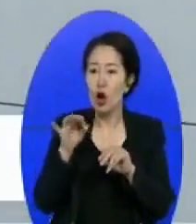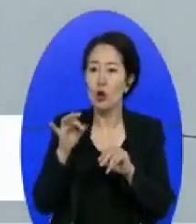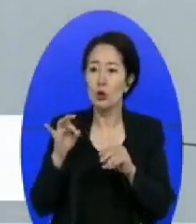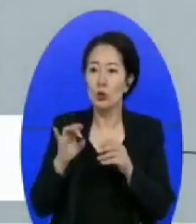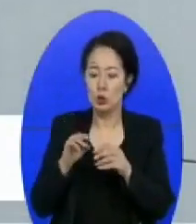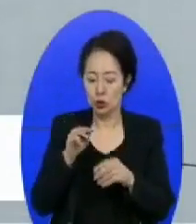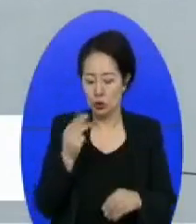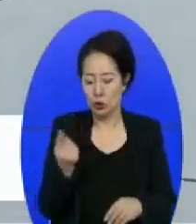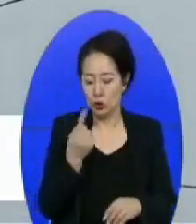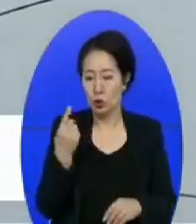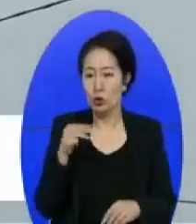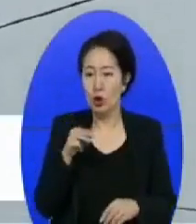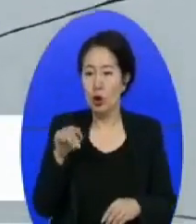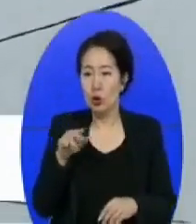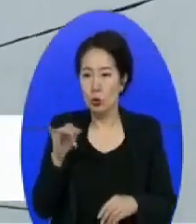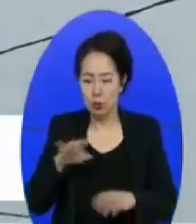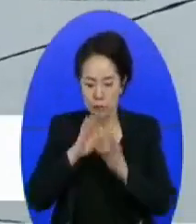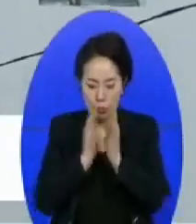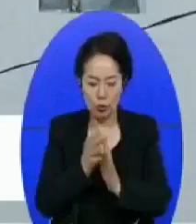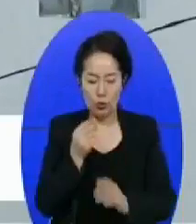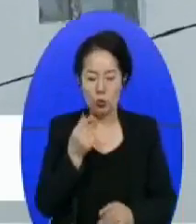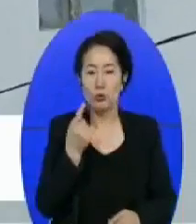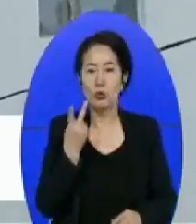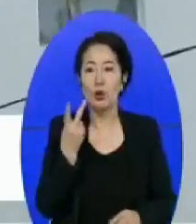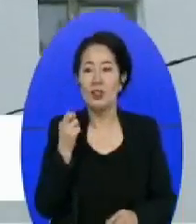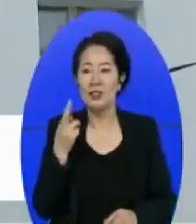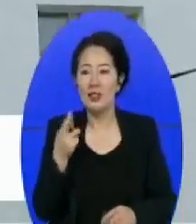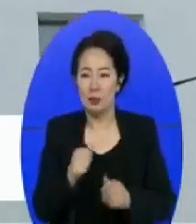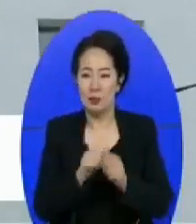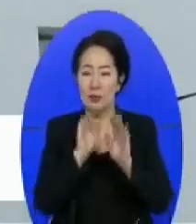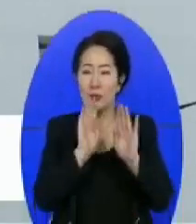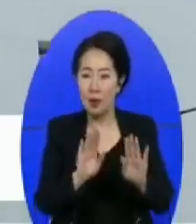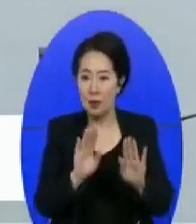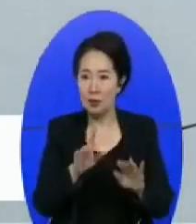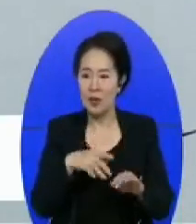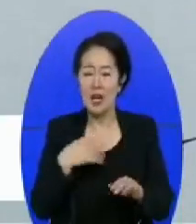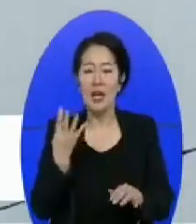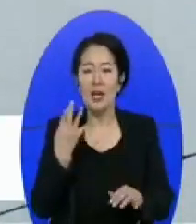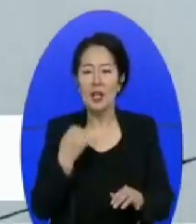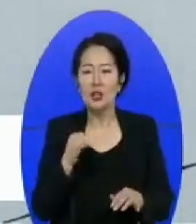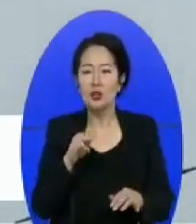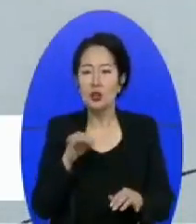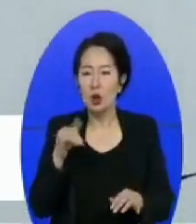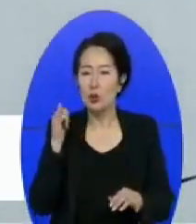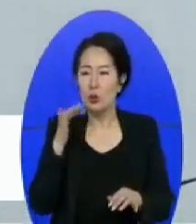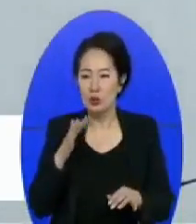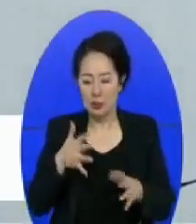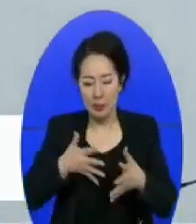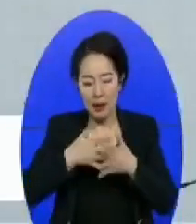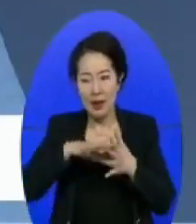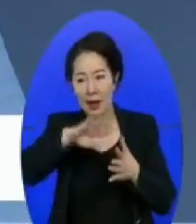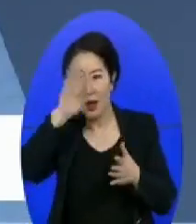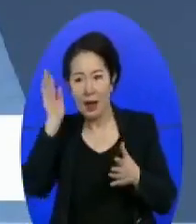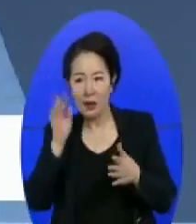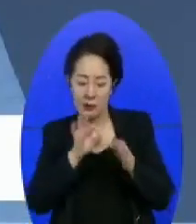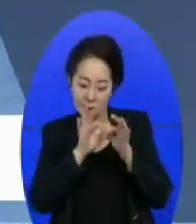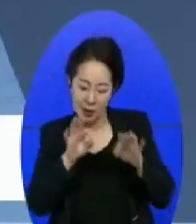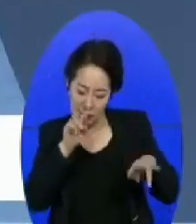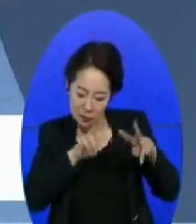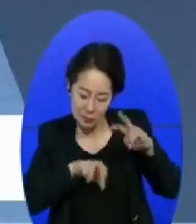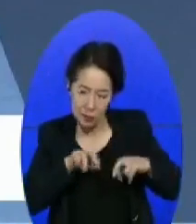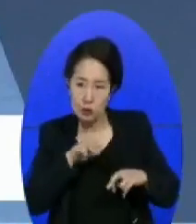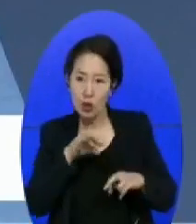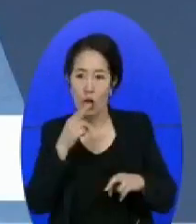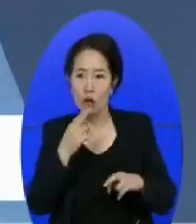эхэллээ. Нийтдээ 120 сая төгрөний өртөгтэй уг тоолуурыг байрласнараа хэдэн тонн усаар орон сууц халж байгааг наривчлан